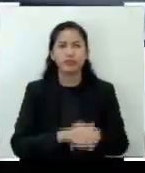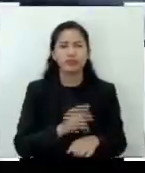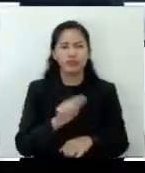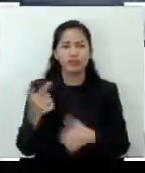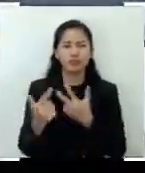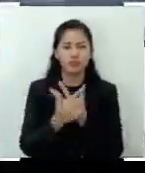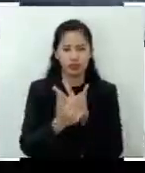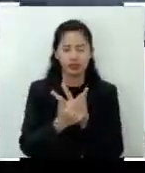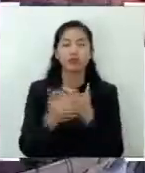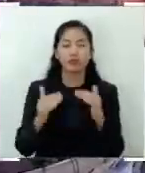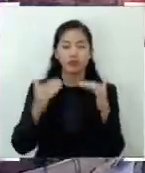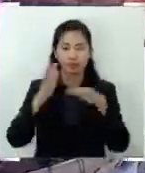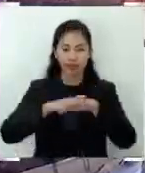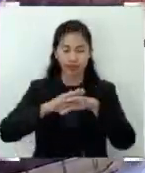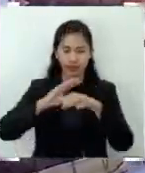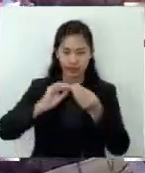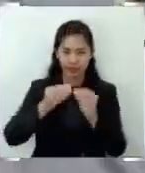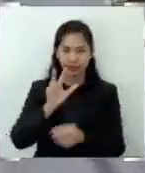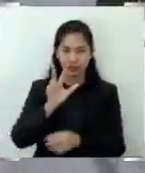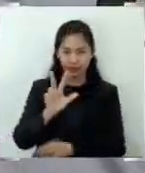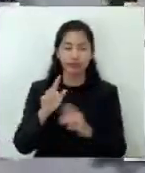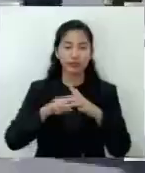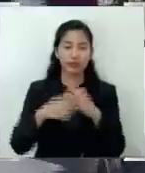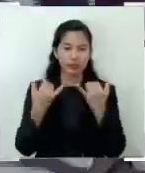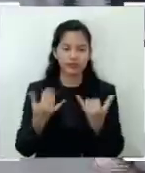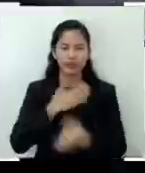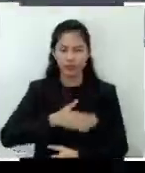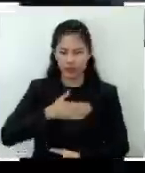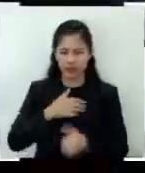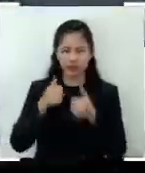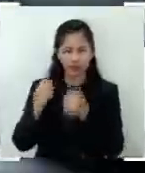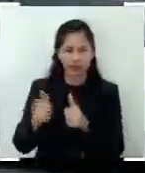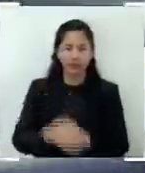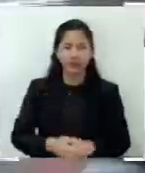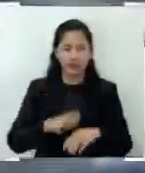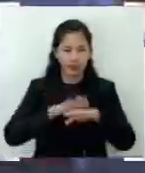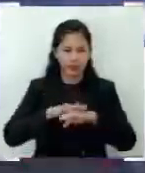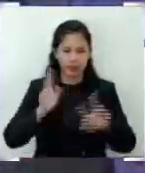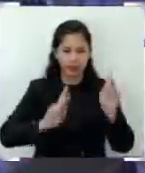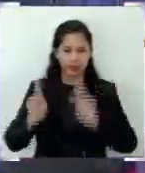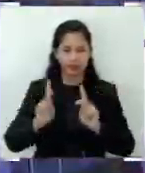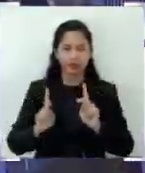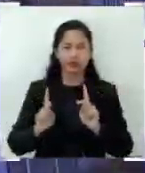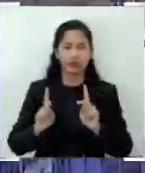Level 3 simula ngayong araw. Sumunod po tayo. Sinita ang mga nagkumpul-kumpul at walang face mask.